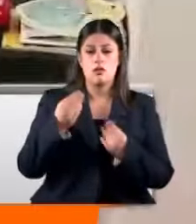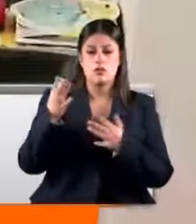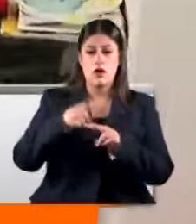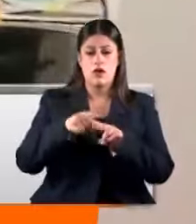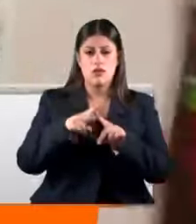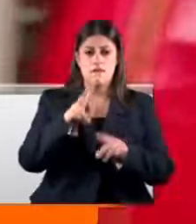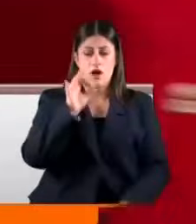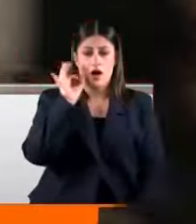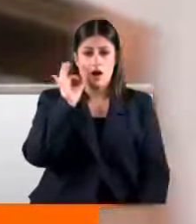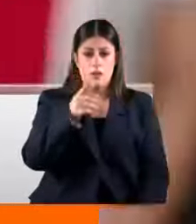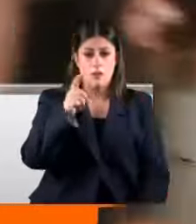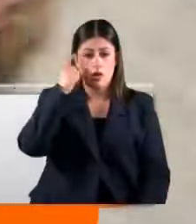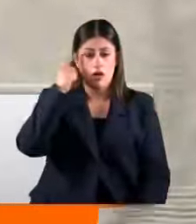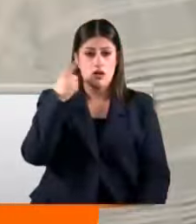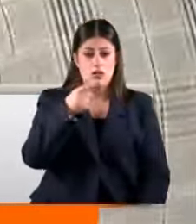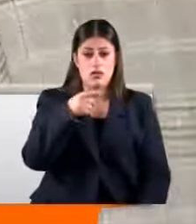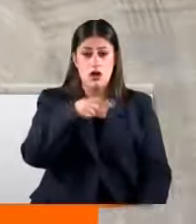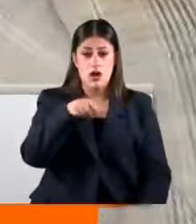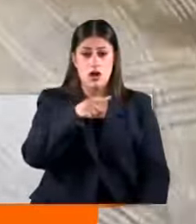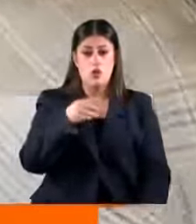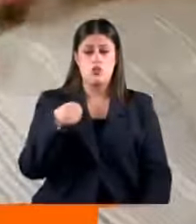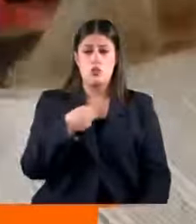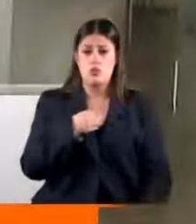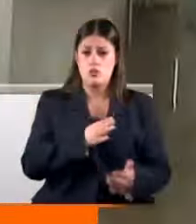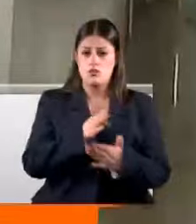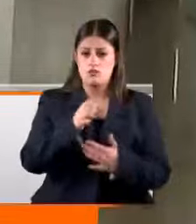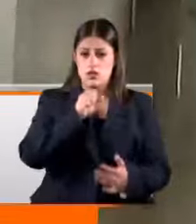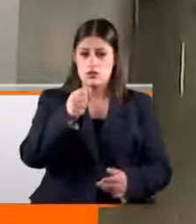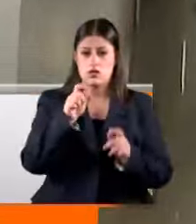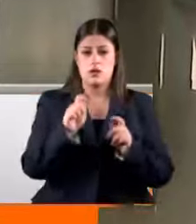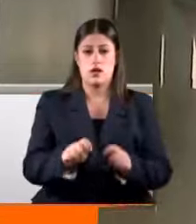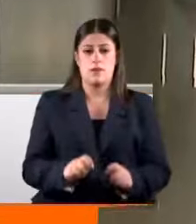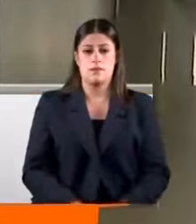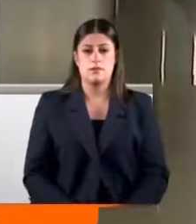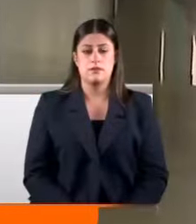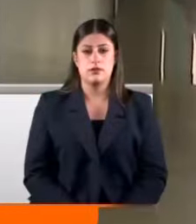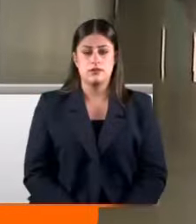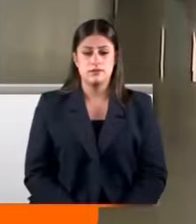Haber iddiaların odağındaki doktora da mikrofon uzattı. Kesinlikle doğru değil.